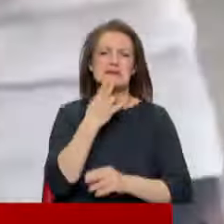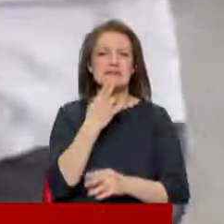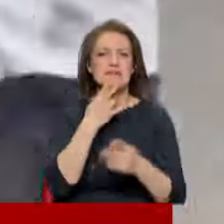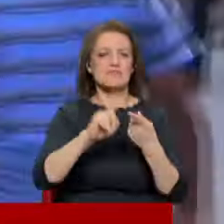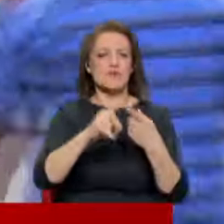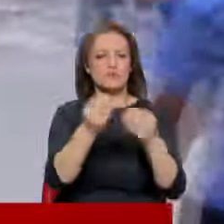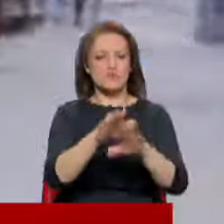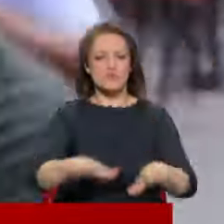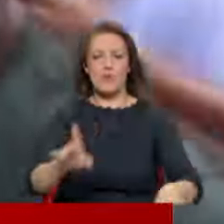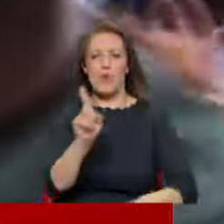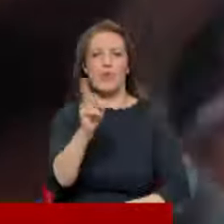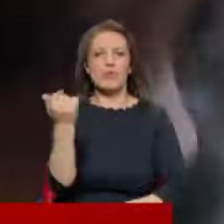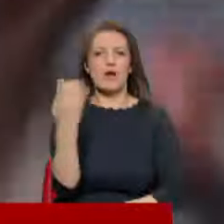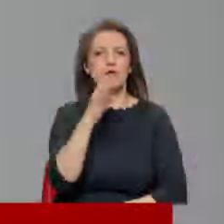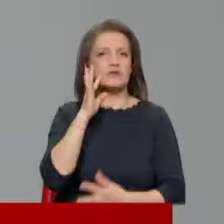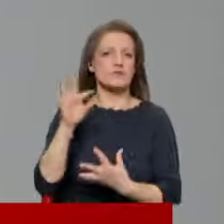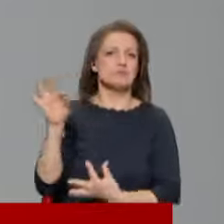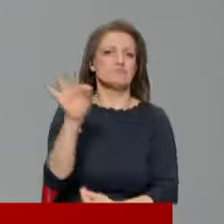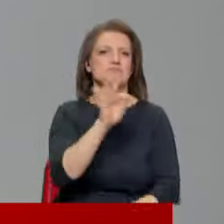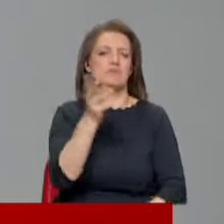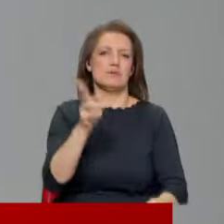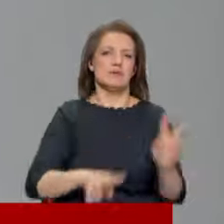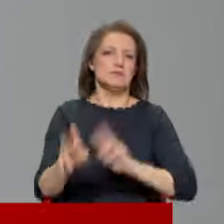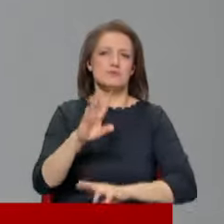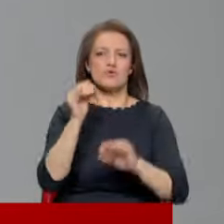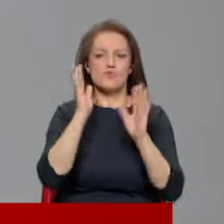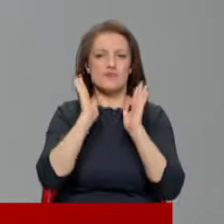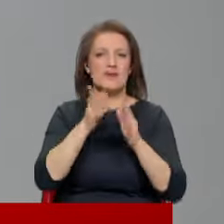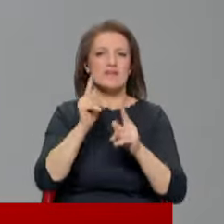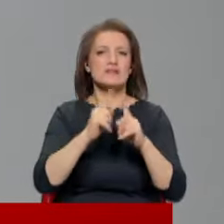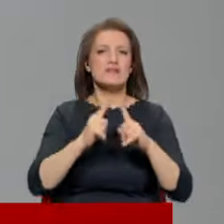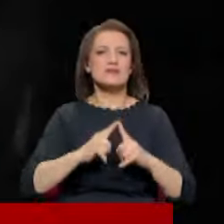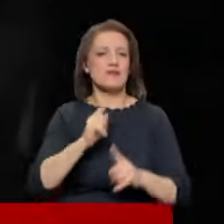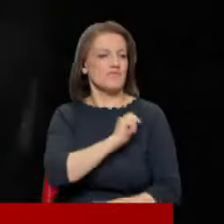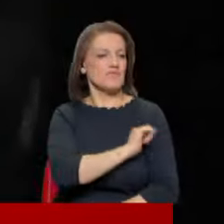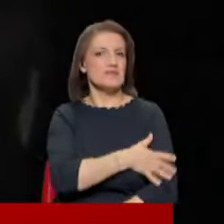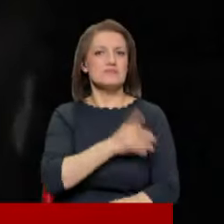çocuk, onlarca kişi hayatını kaybetti. Çok sayıda Filistinli